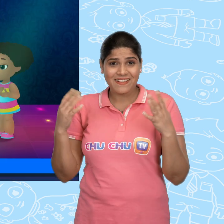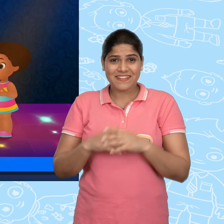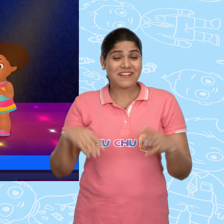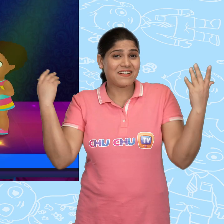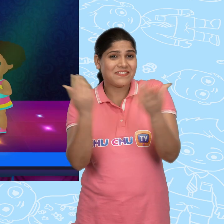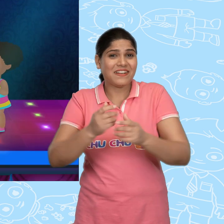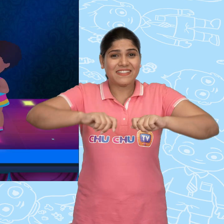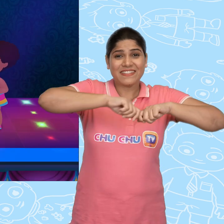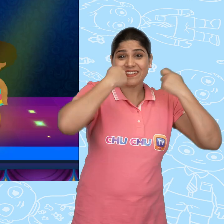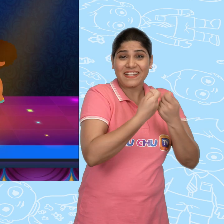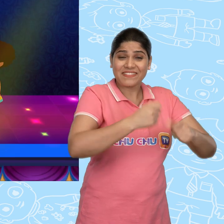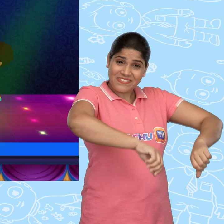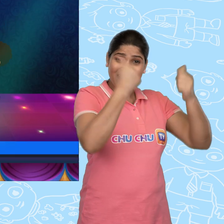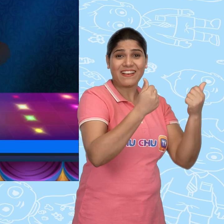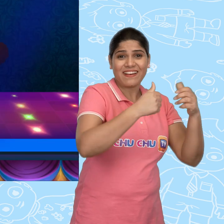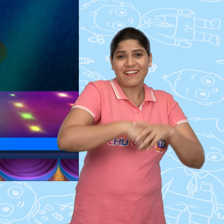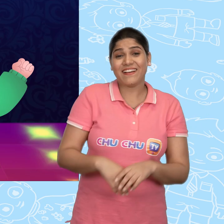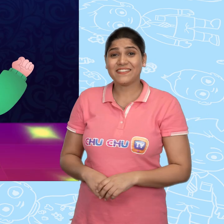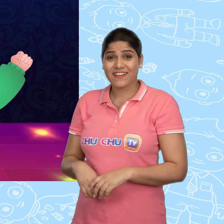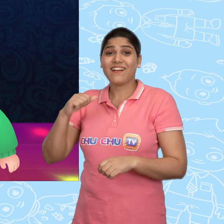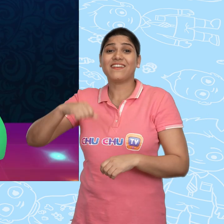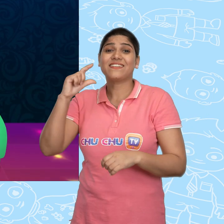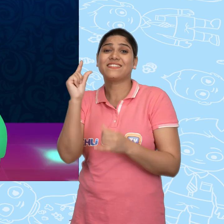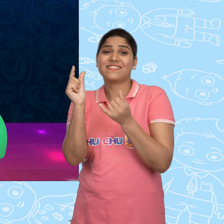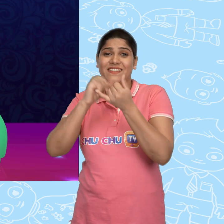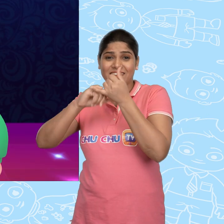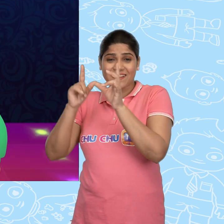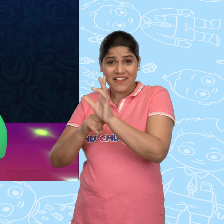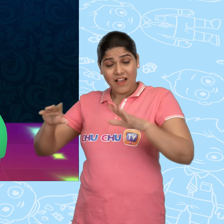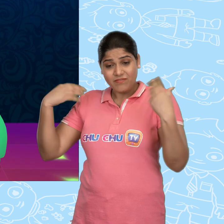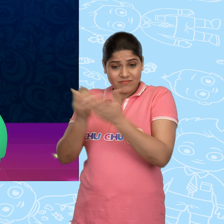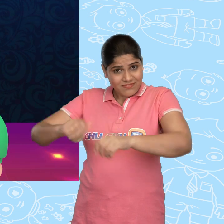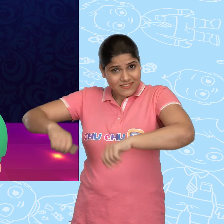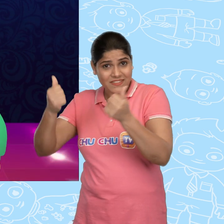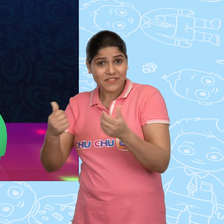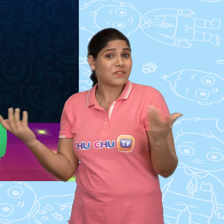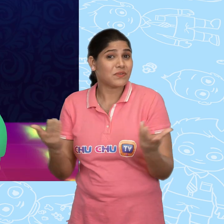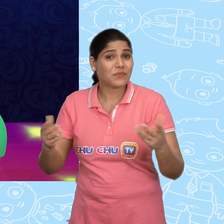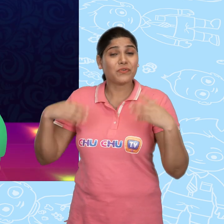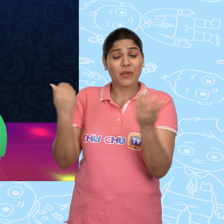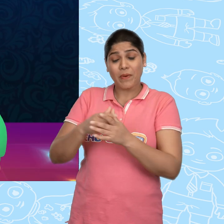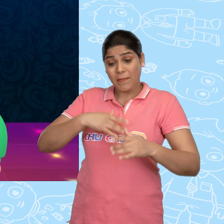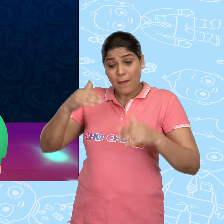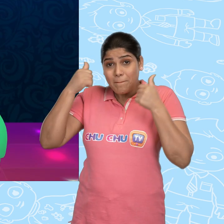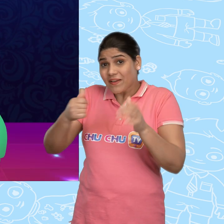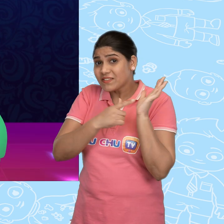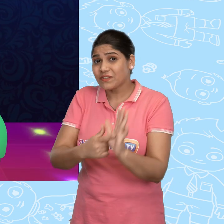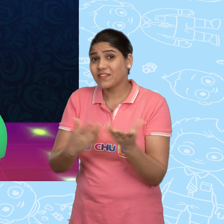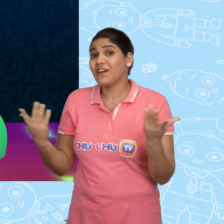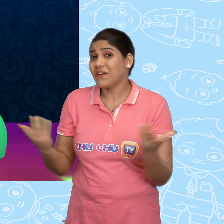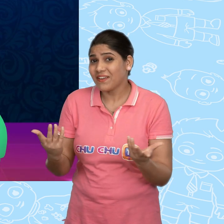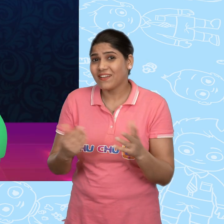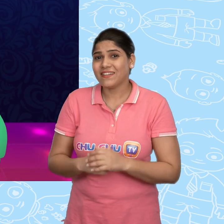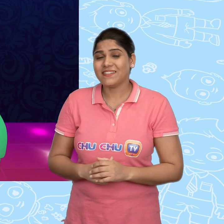ये हमारी टीम जीत गई। हाँ कसली, हम जीत गए क्योंकि हमने अपना बेस्ट